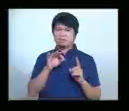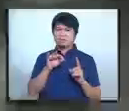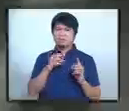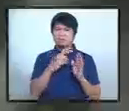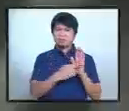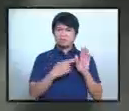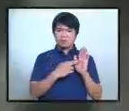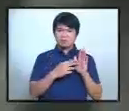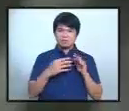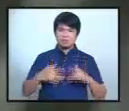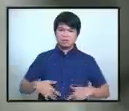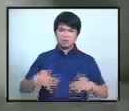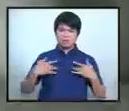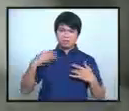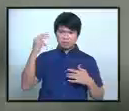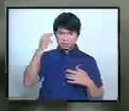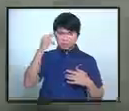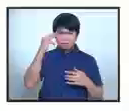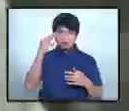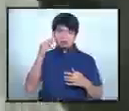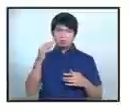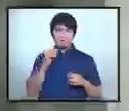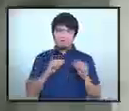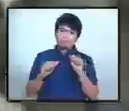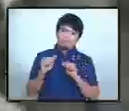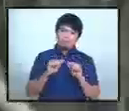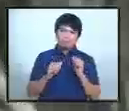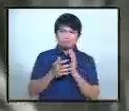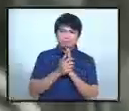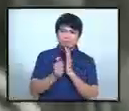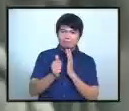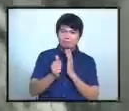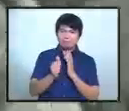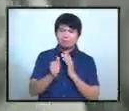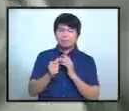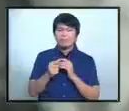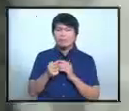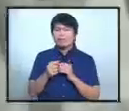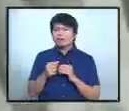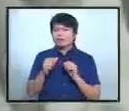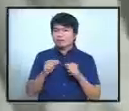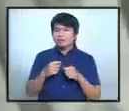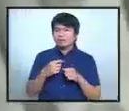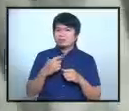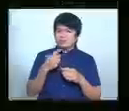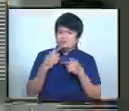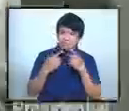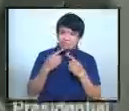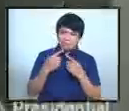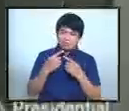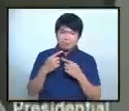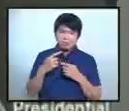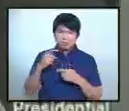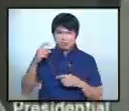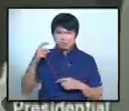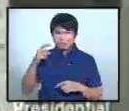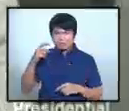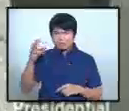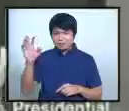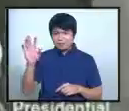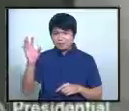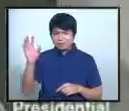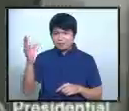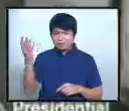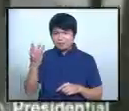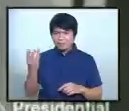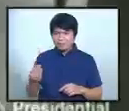Malvar? A, dahil magaling sa umarte? Alay, kaya niya kayang magpuntong Batanggenyo. Kalabaw ang ninakaw! B, dahil balang araw, pwede